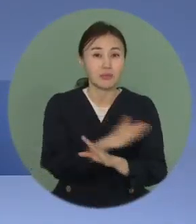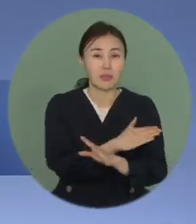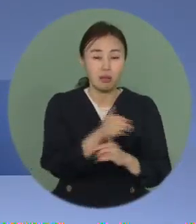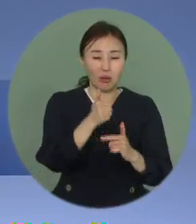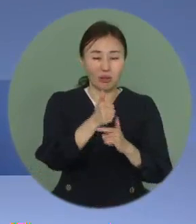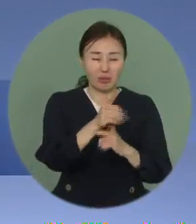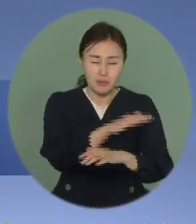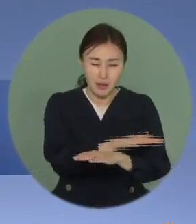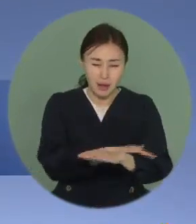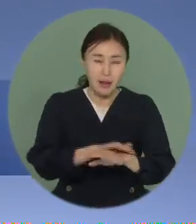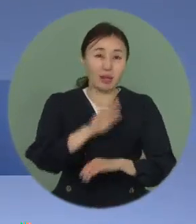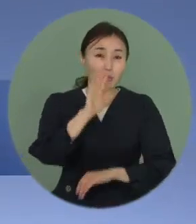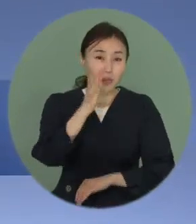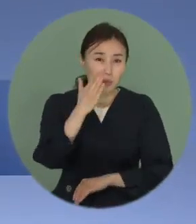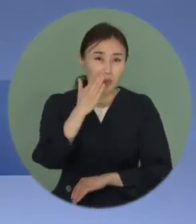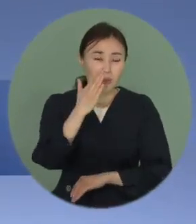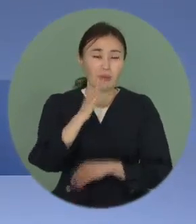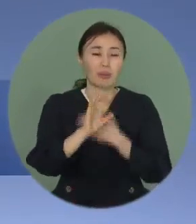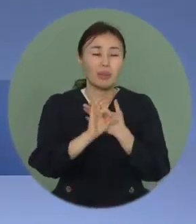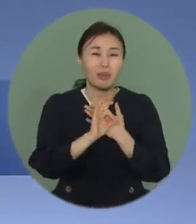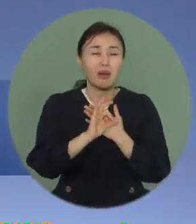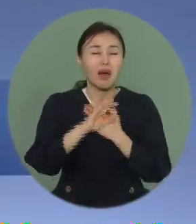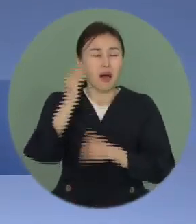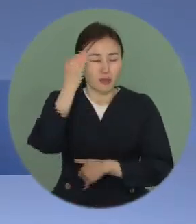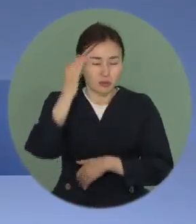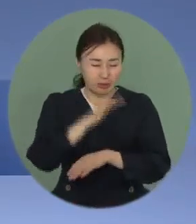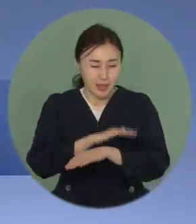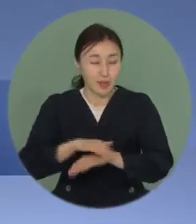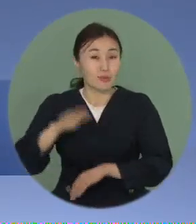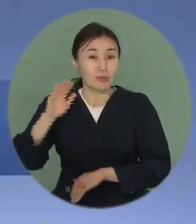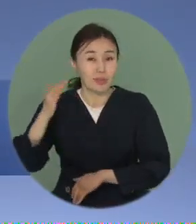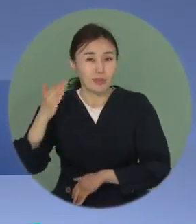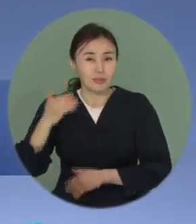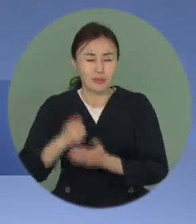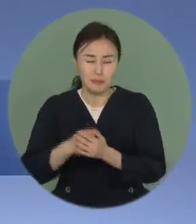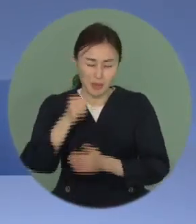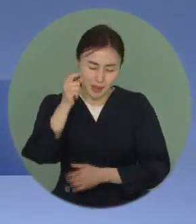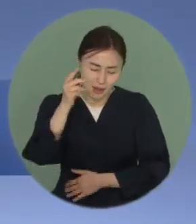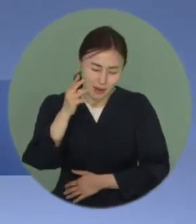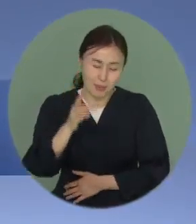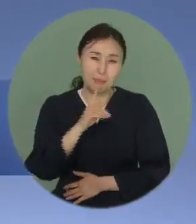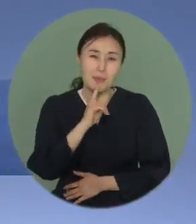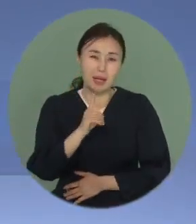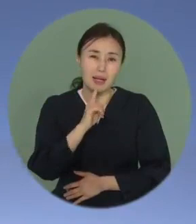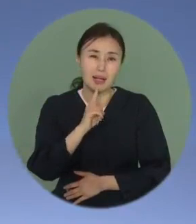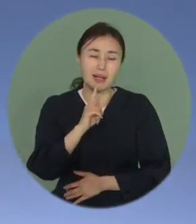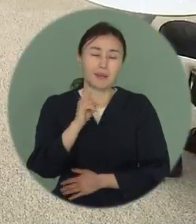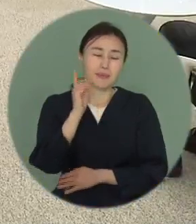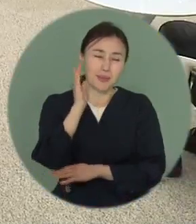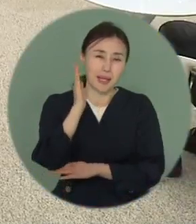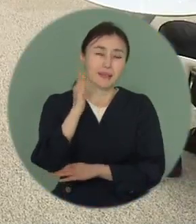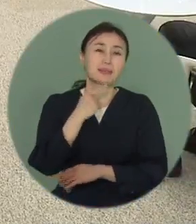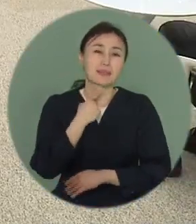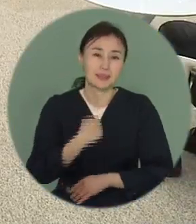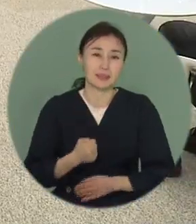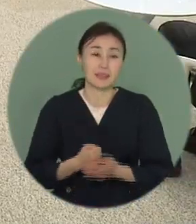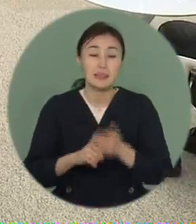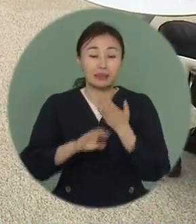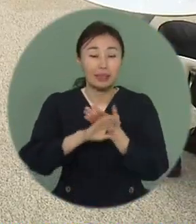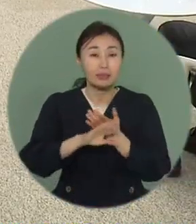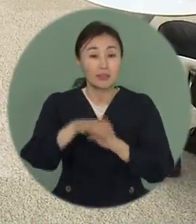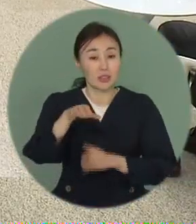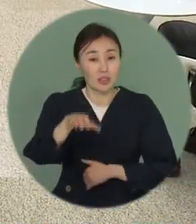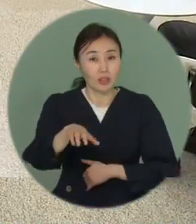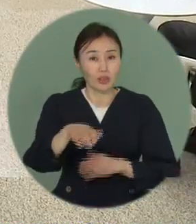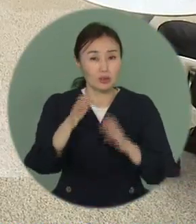호남이 잘돼야 대한민국이 잘되는 것이라고 여러 차례 강조한 바 있습니다 다른 지역의